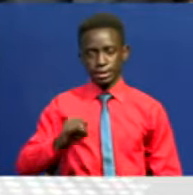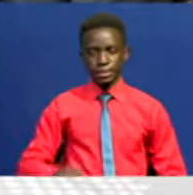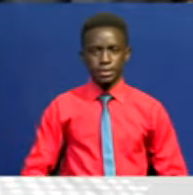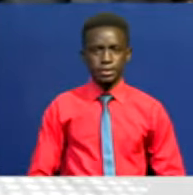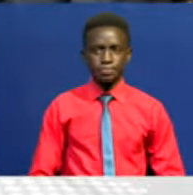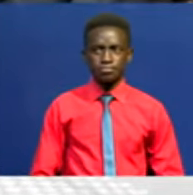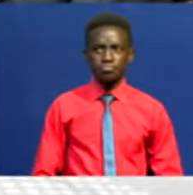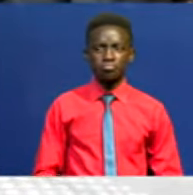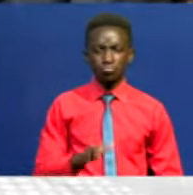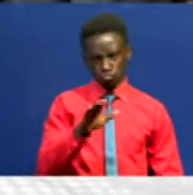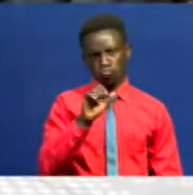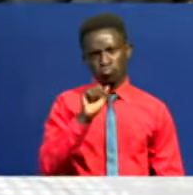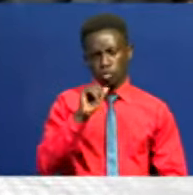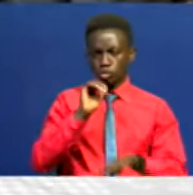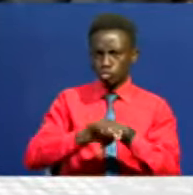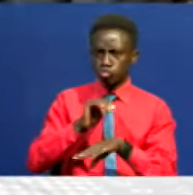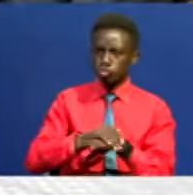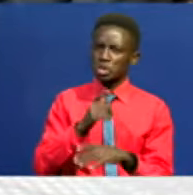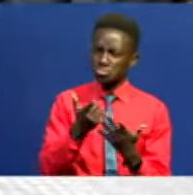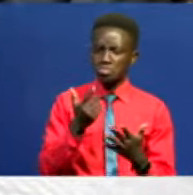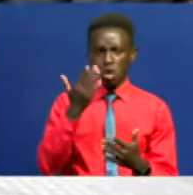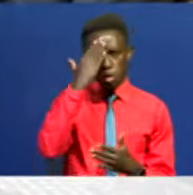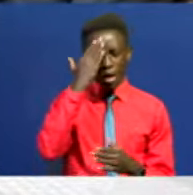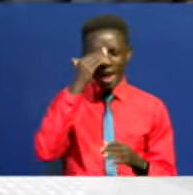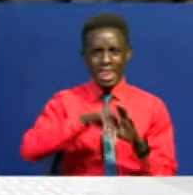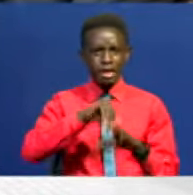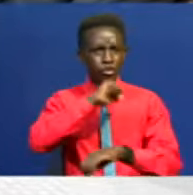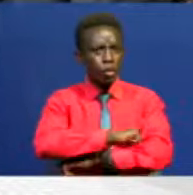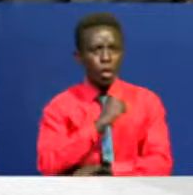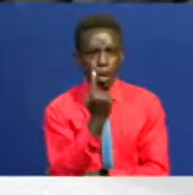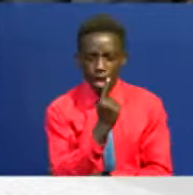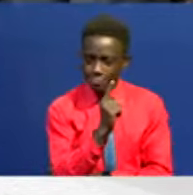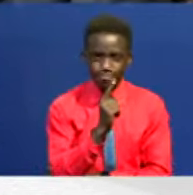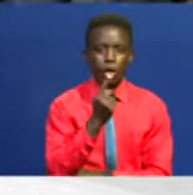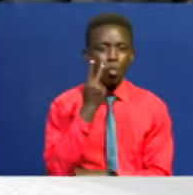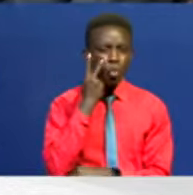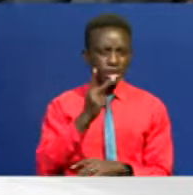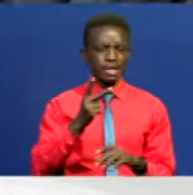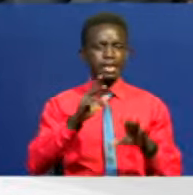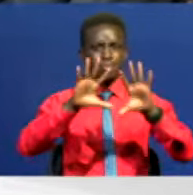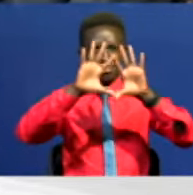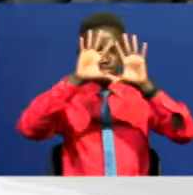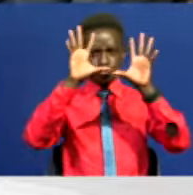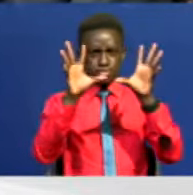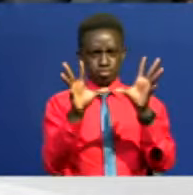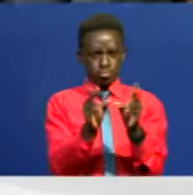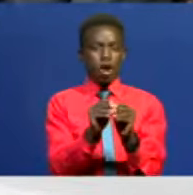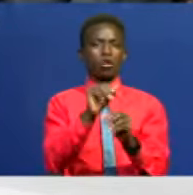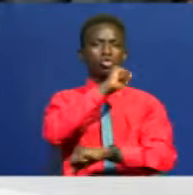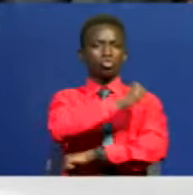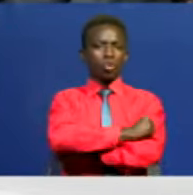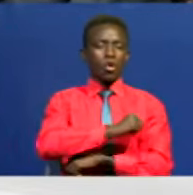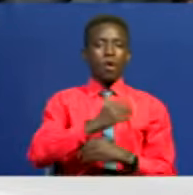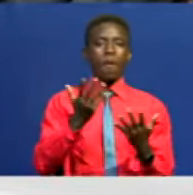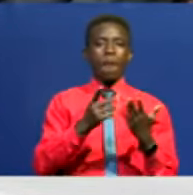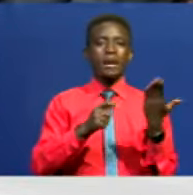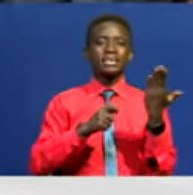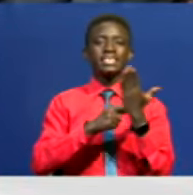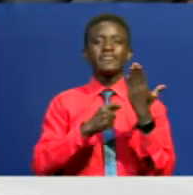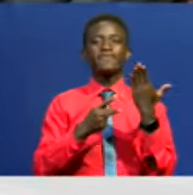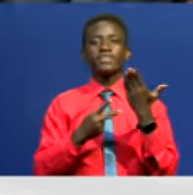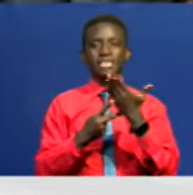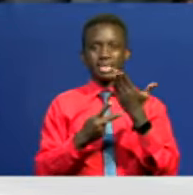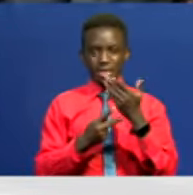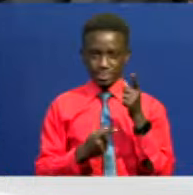si katika hicho chuo tu pekee, manake tutakuwa tunaangazia vyuo kwa ujumla ambavyo ni vyuo anuwai. Na ningependa kidogo